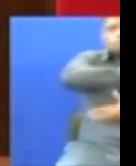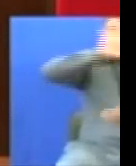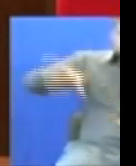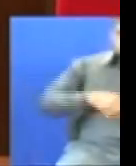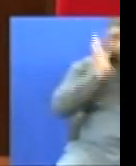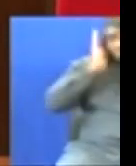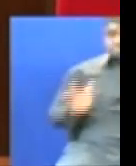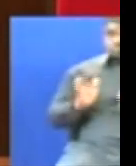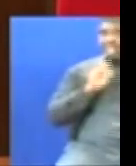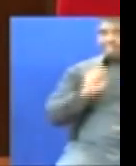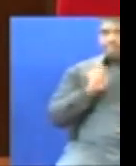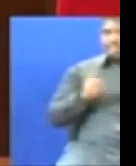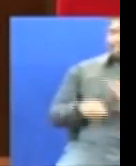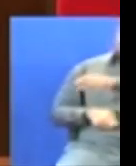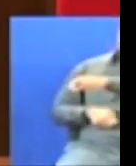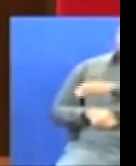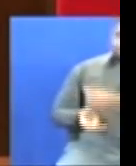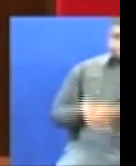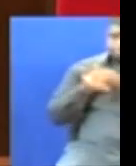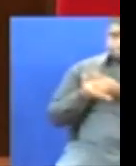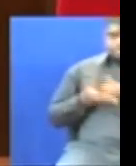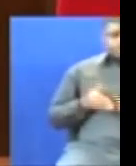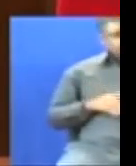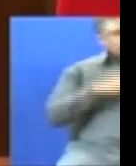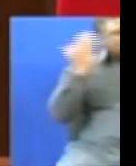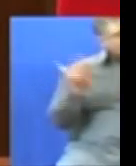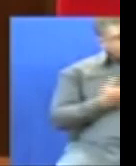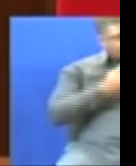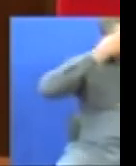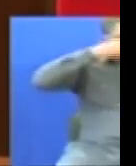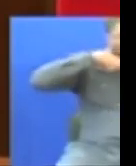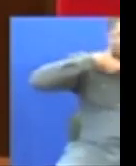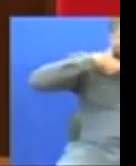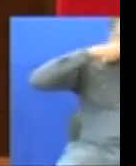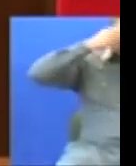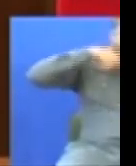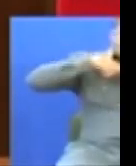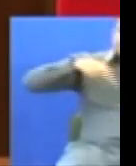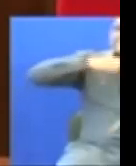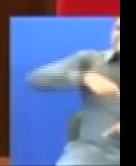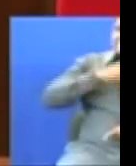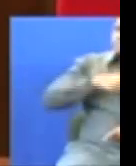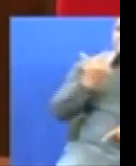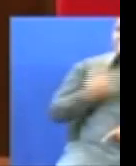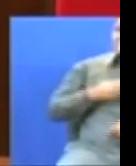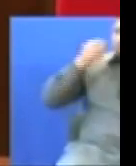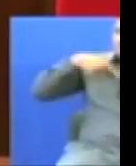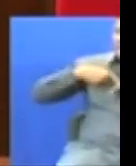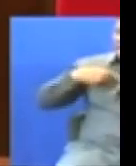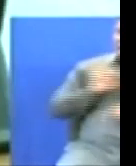mheshimiwa mfiki. Kwa hiyo hizi pandemic dunia inalia. Na sisi wa Tanzania hatupaswi kulia, tunapaswa kuchukua